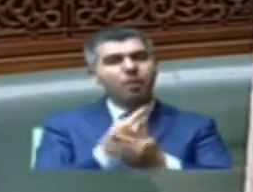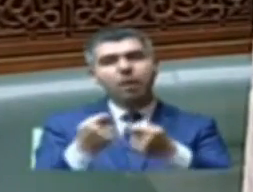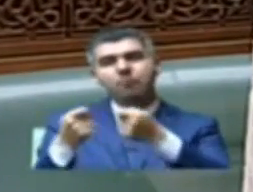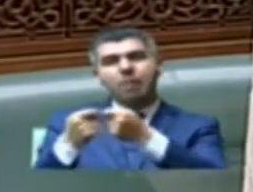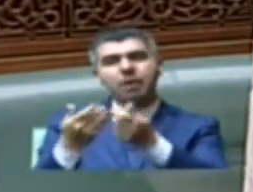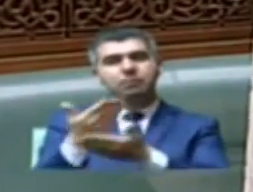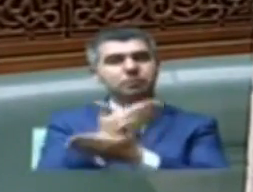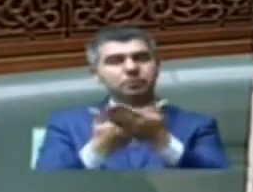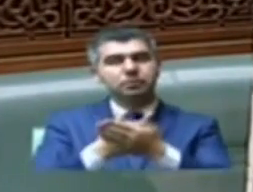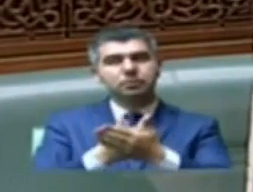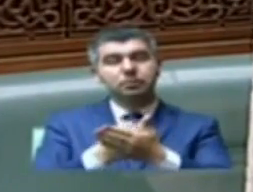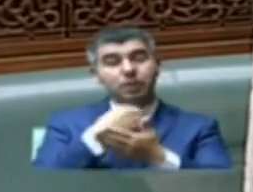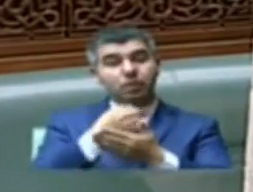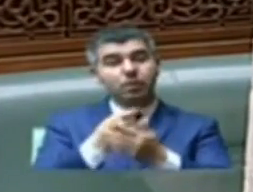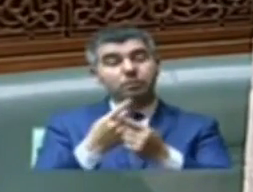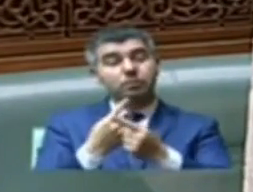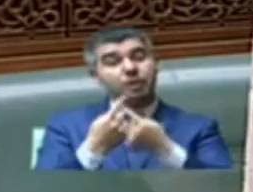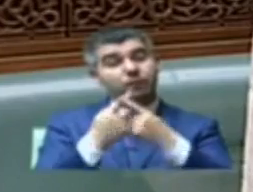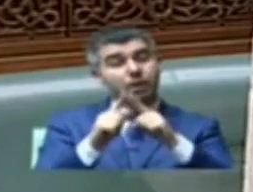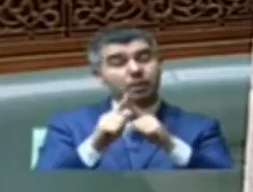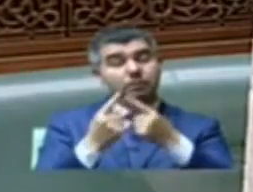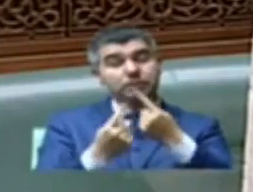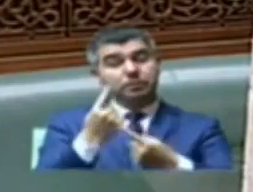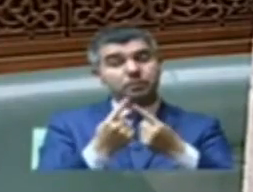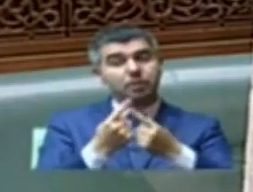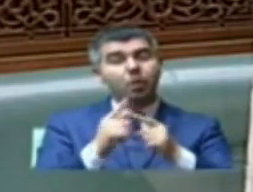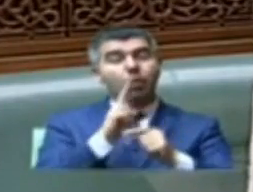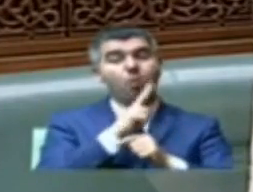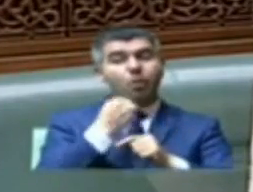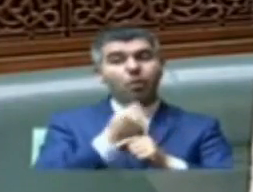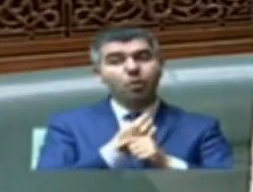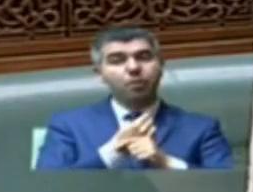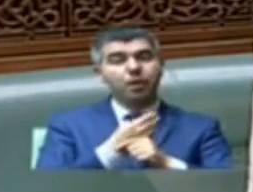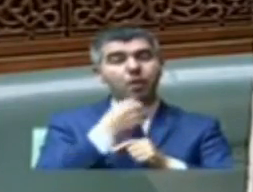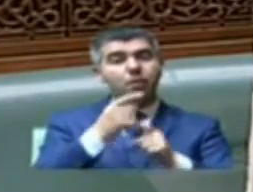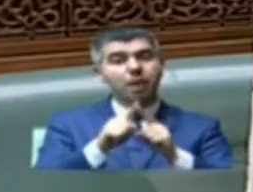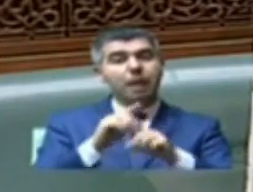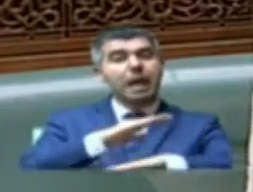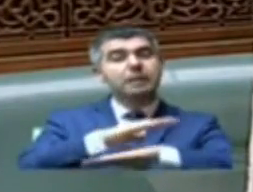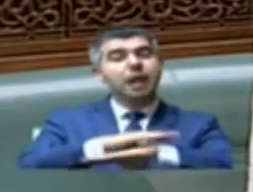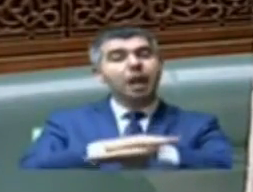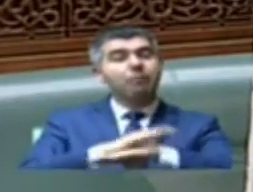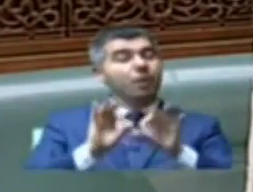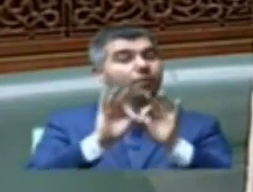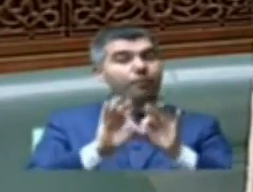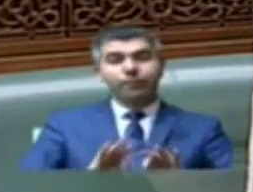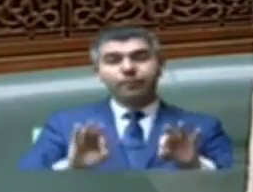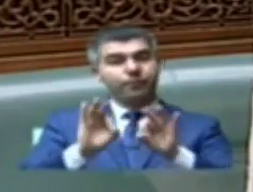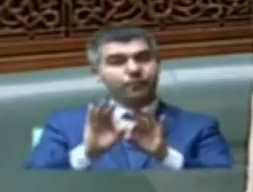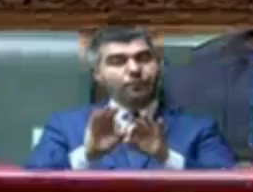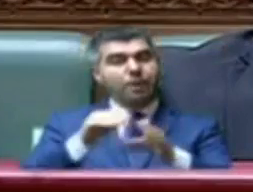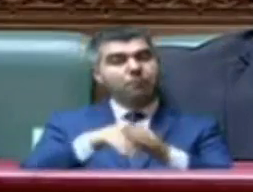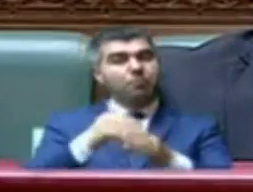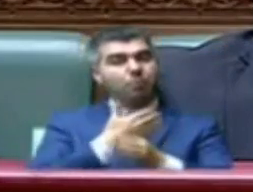البعض، ولكن حين تتطاول الحكومة وتقيل الاحترام على هذه المؤسسة